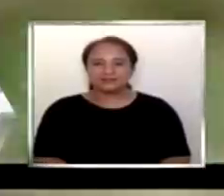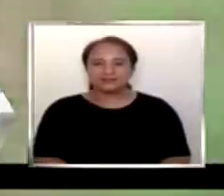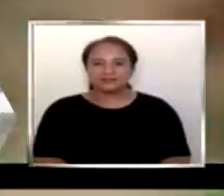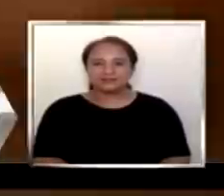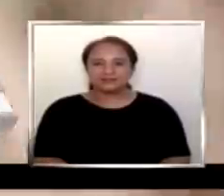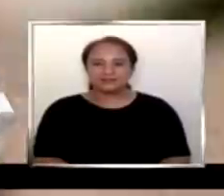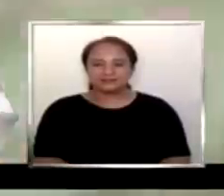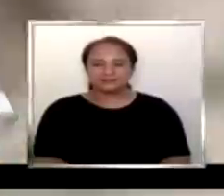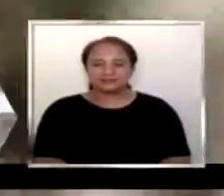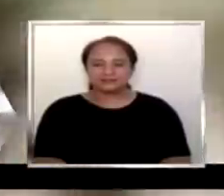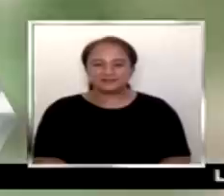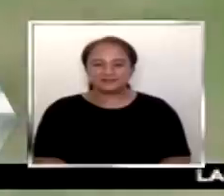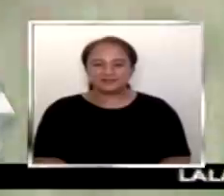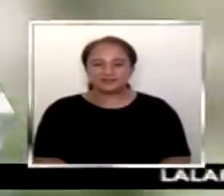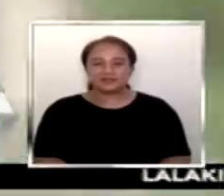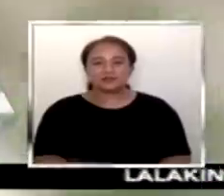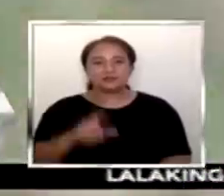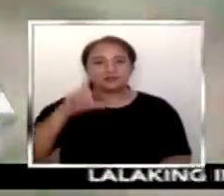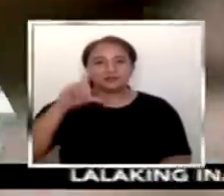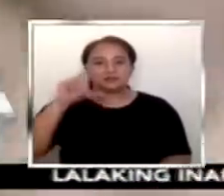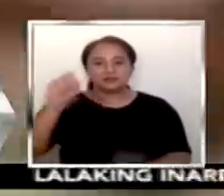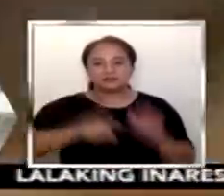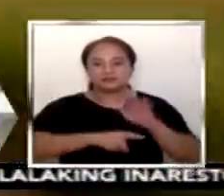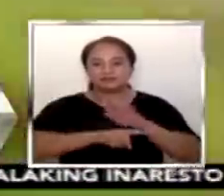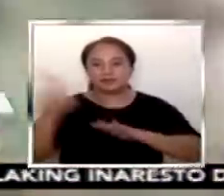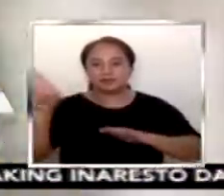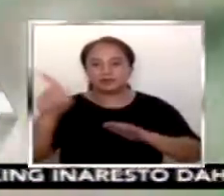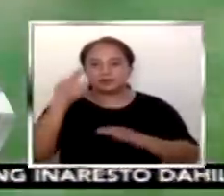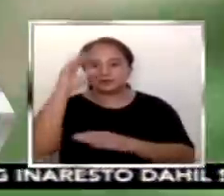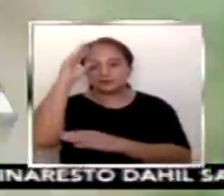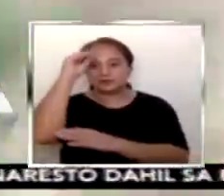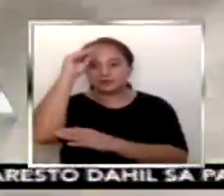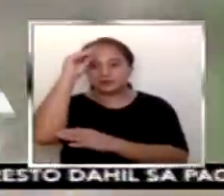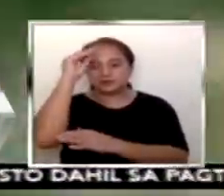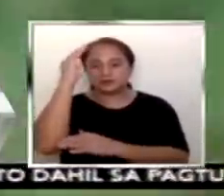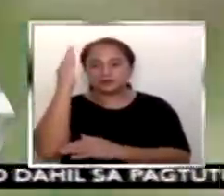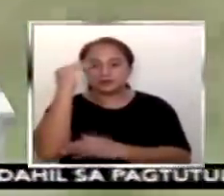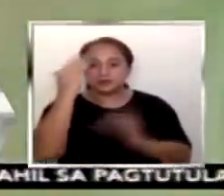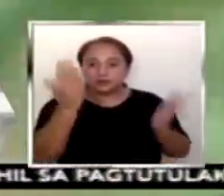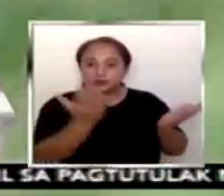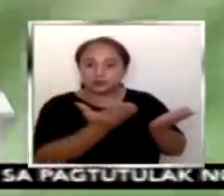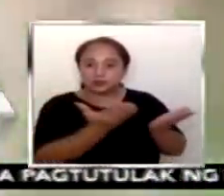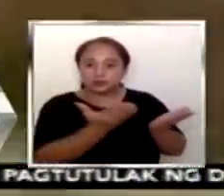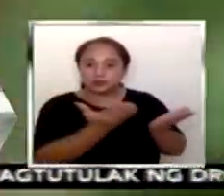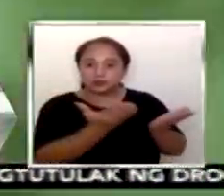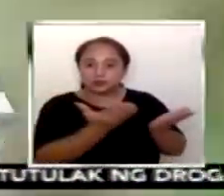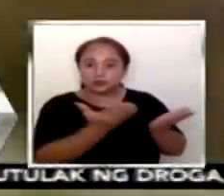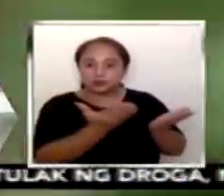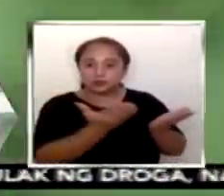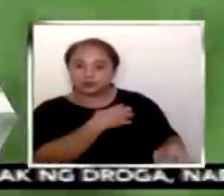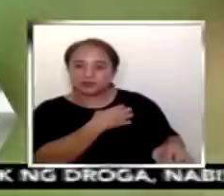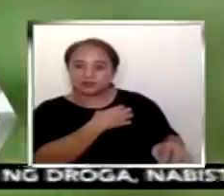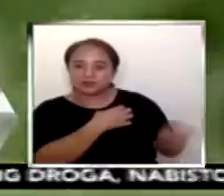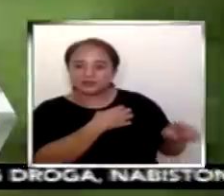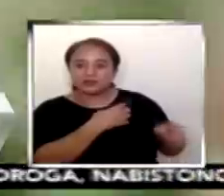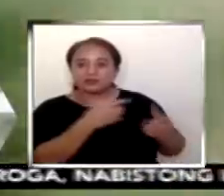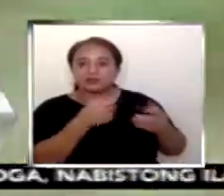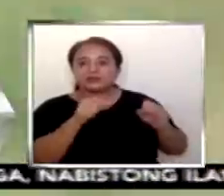Biglang kumaripas ang takbo ang lalaking ito nang magpakilalang pulis ang katransaksyon niya ng bentahan ng illegal na droga.